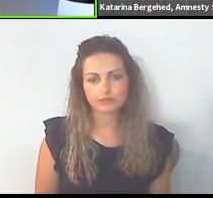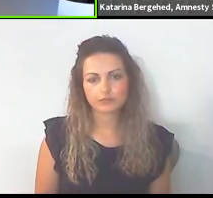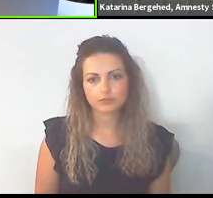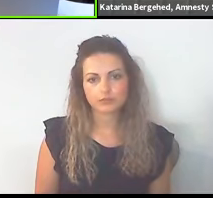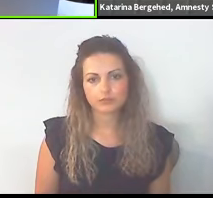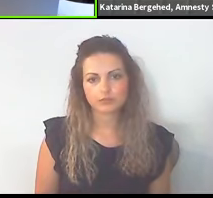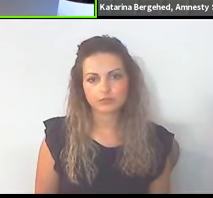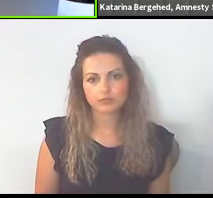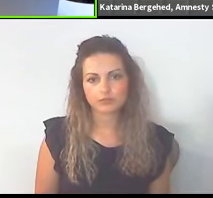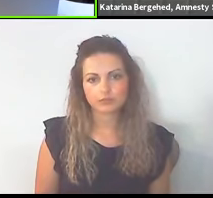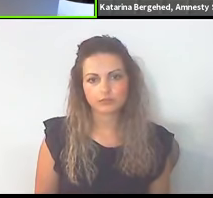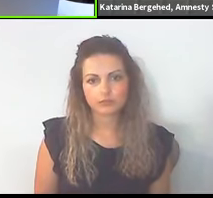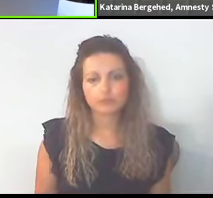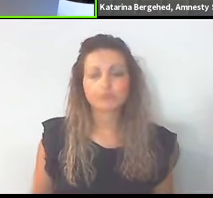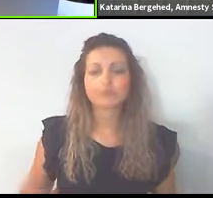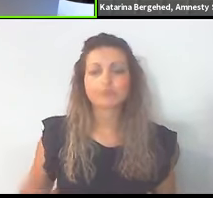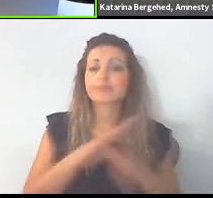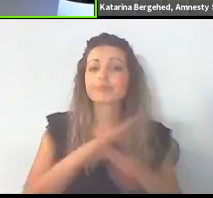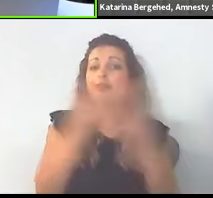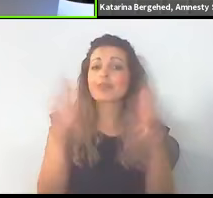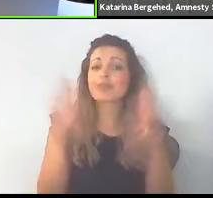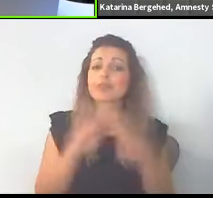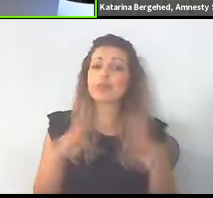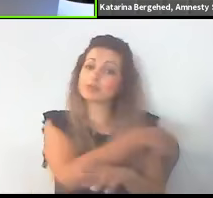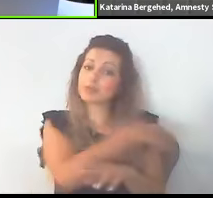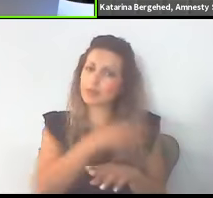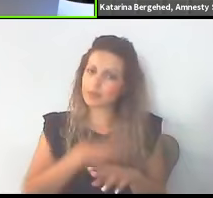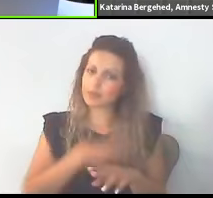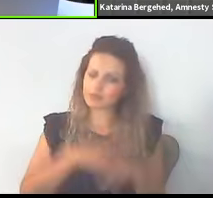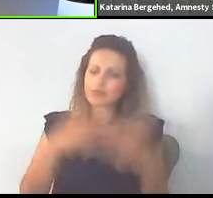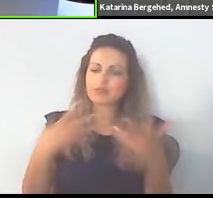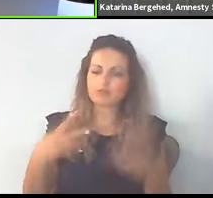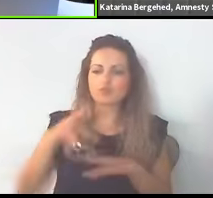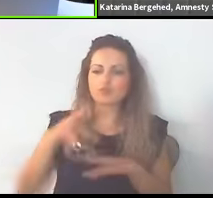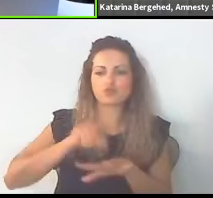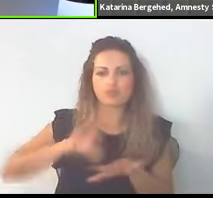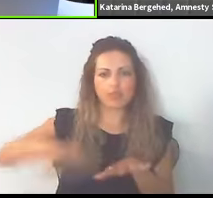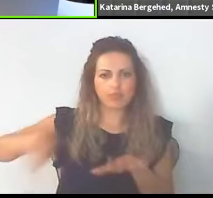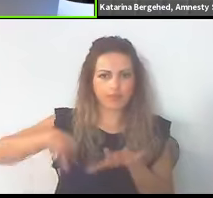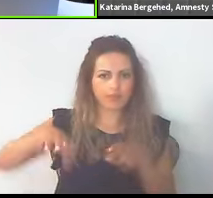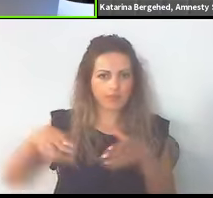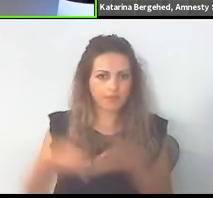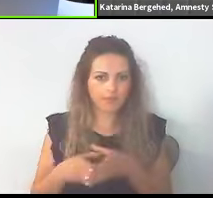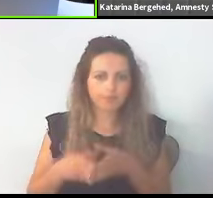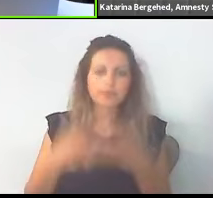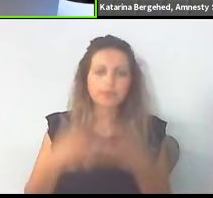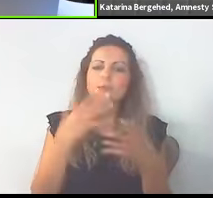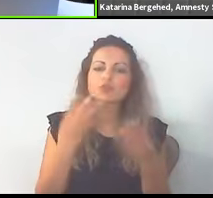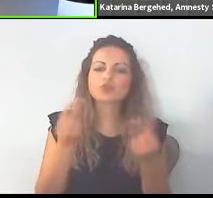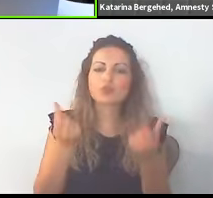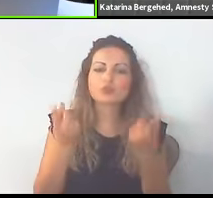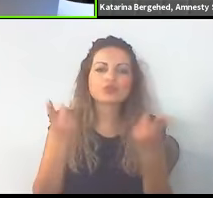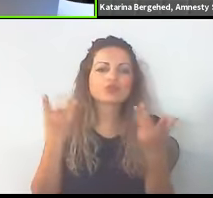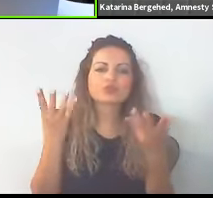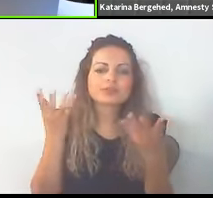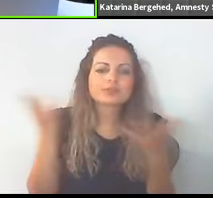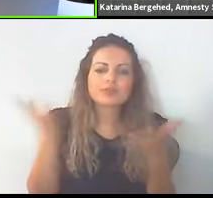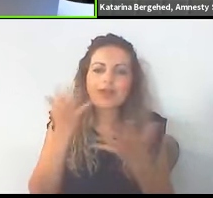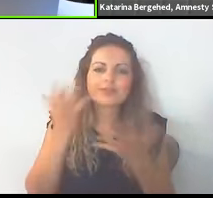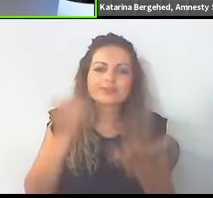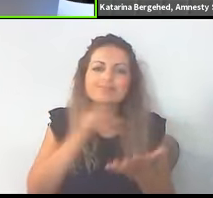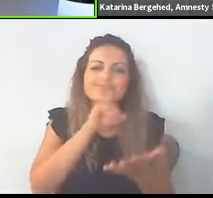Η Διεθνής Αμνηστία από την άλλη πλευρά χρησιμοποίησε διαφορετικά εργαλεία για να στηρίξει την εκστρατεία